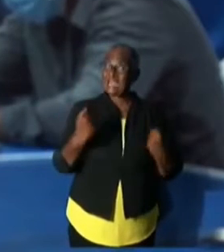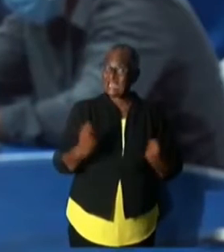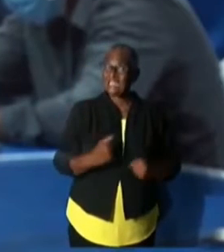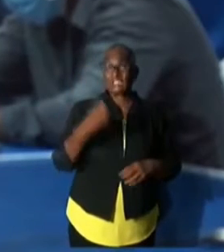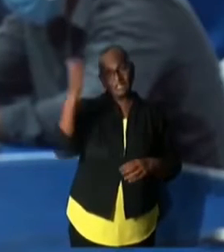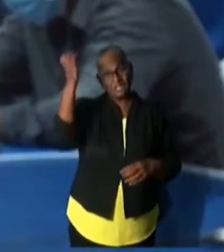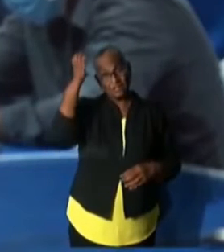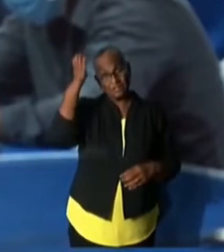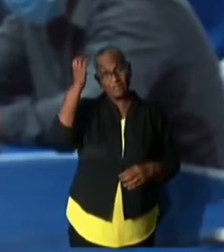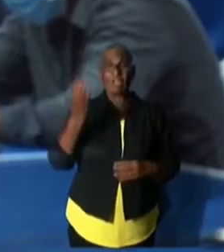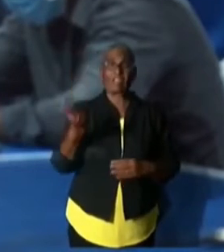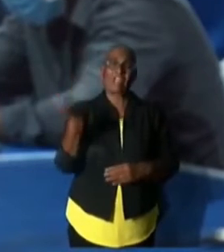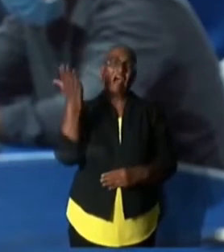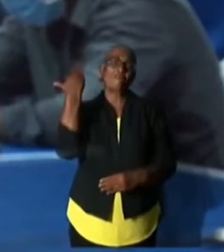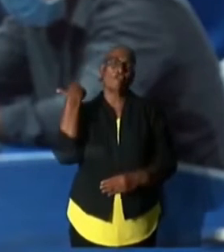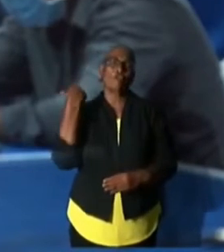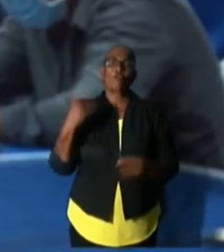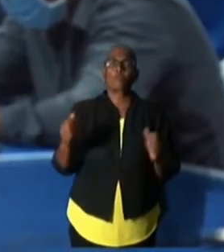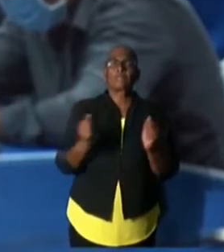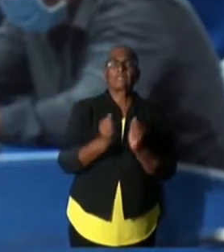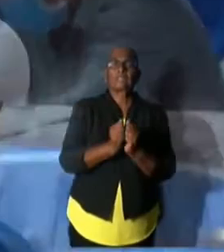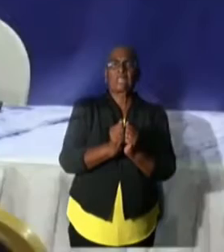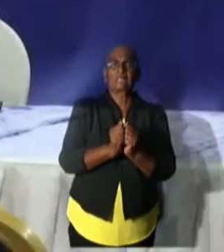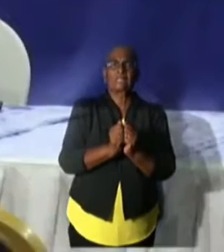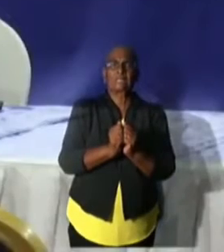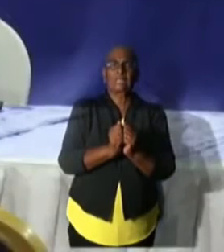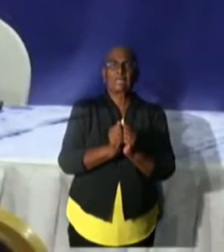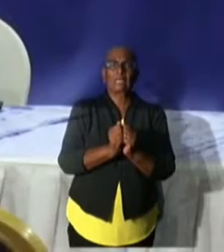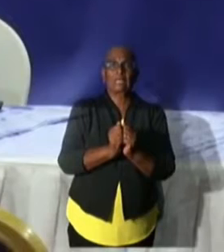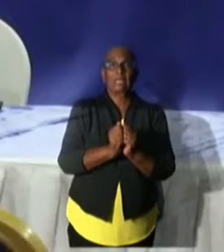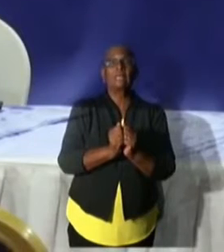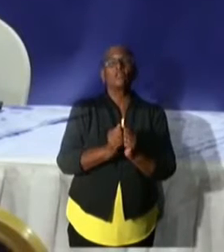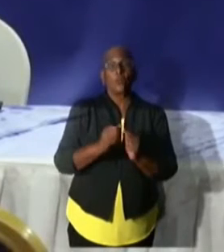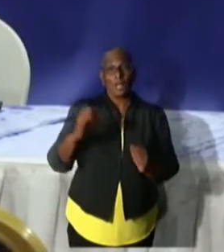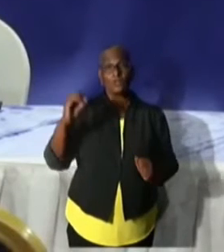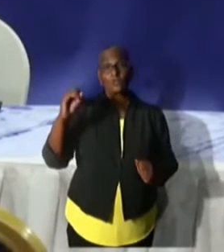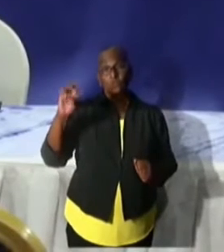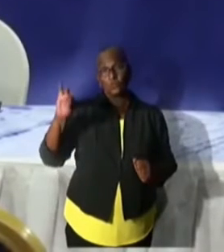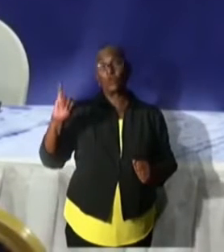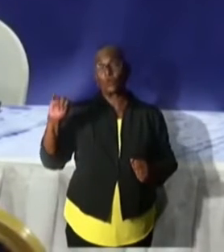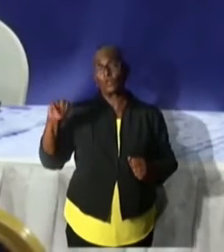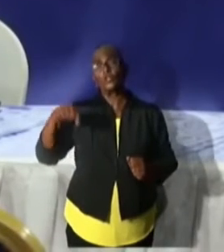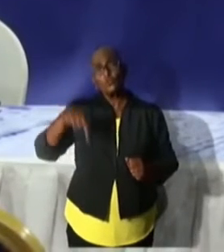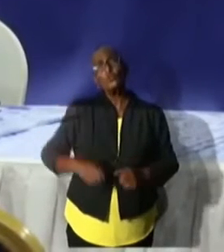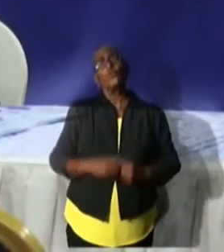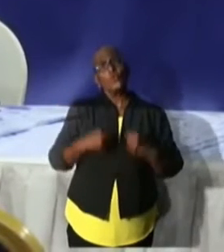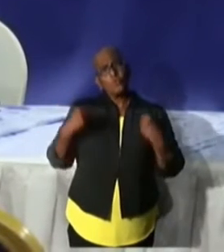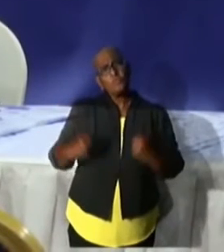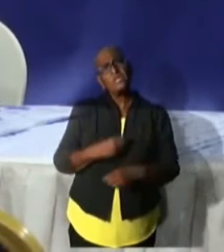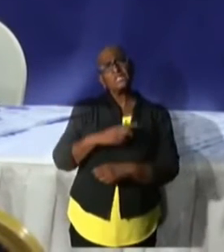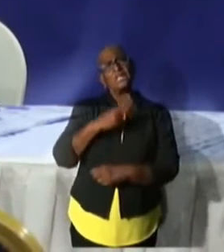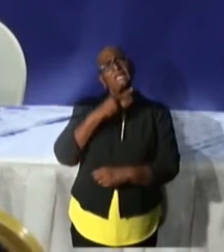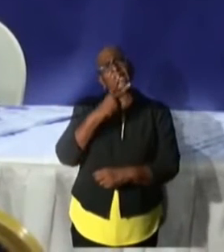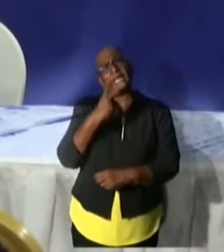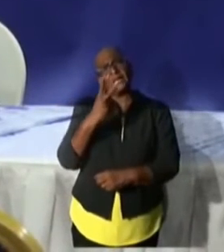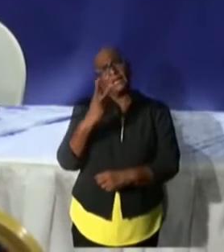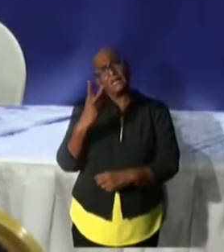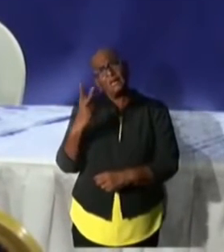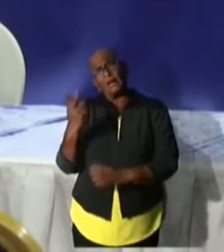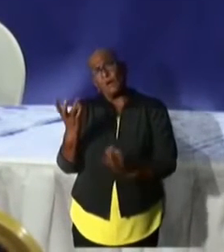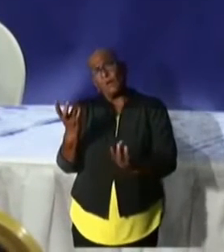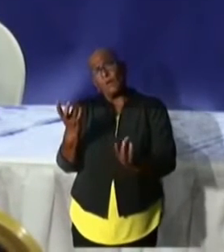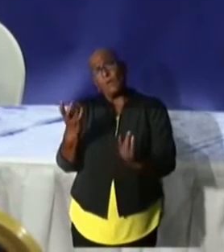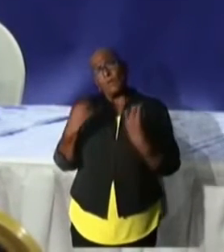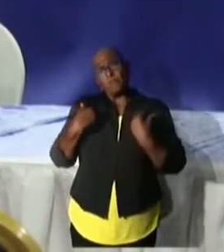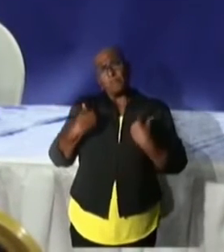terug, is van afgelopen zaterdag. Zoals meneer Ori aangeeft, ze is nog bezig om te kijken hoe de